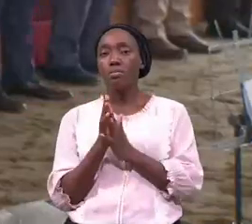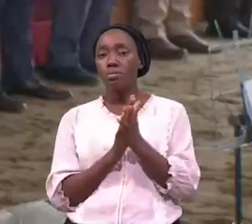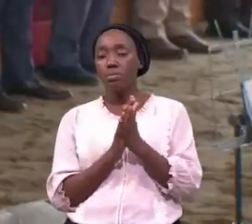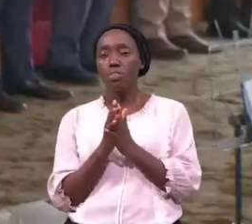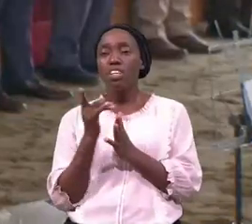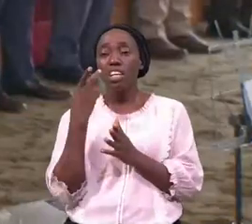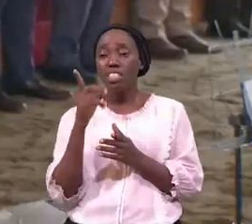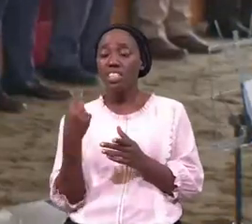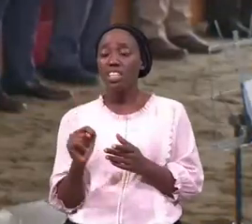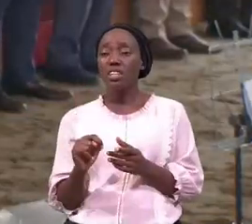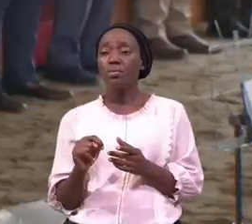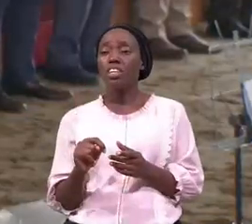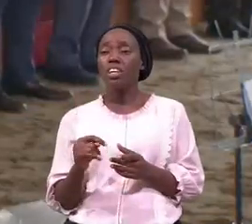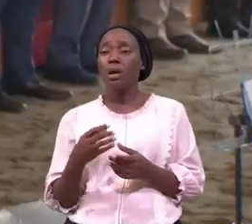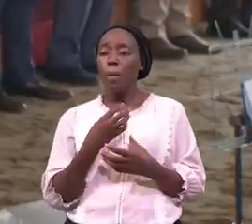nous concernant.